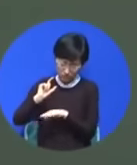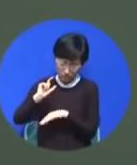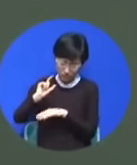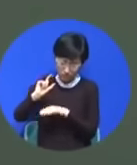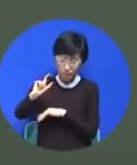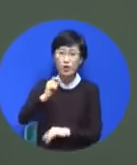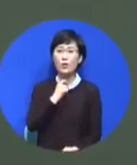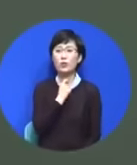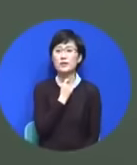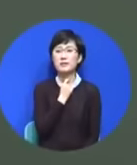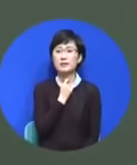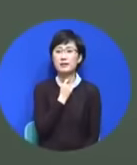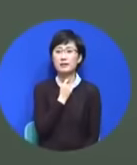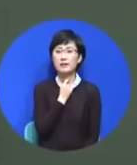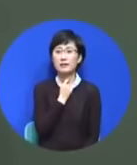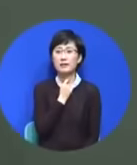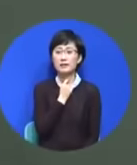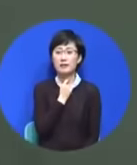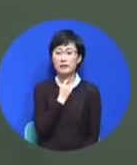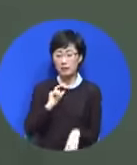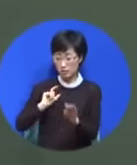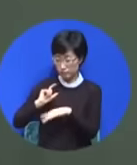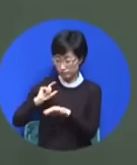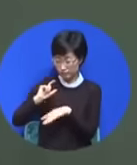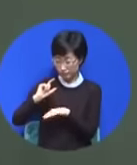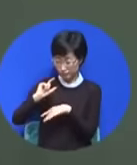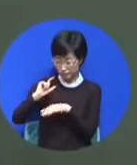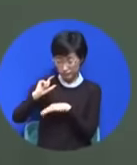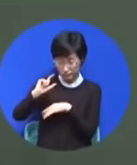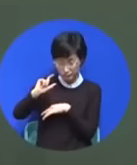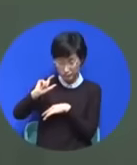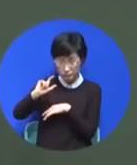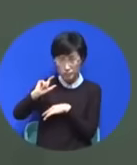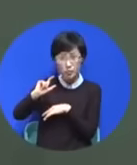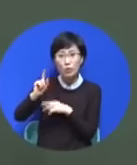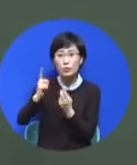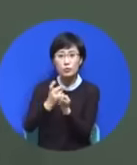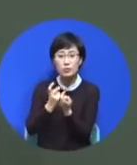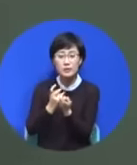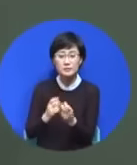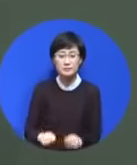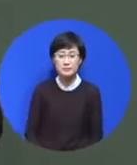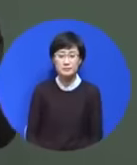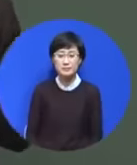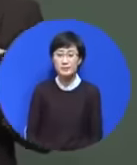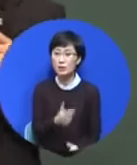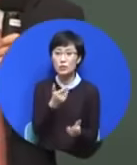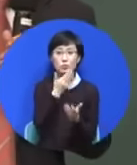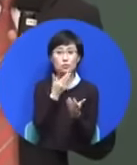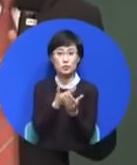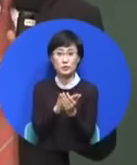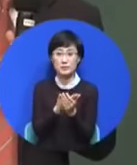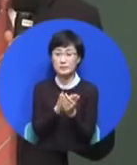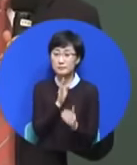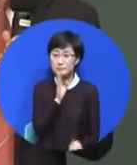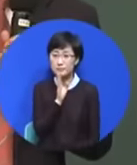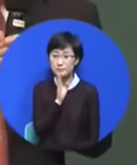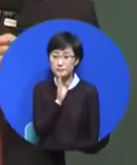지속하는데 어디다가 겠냐 하는 겁니다 이게 굉